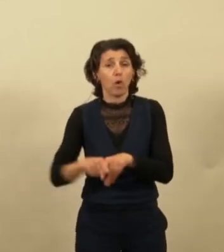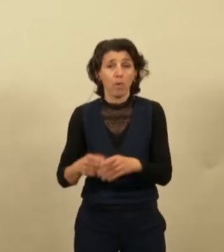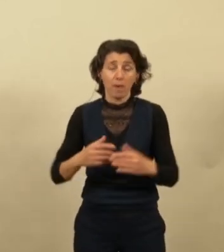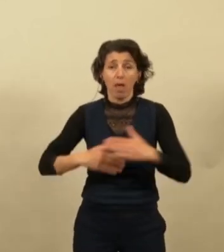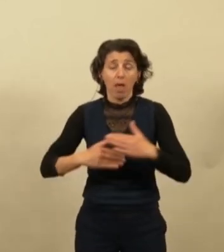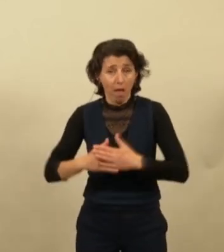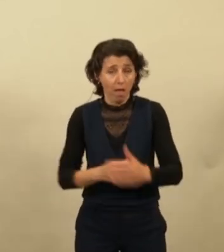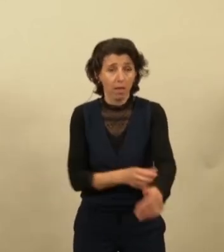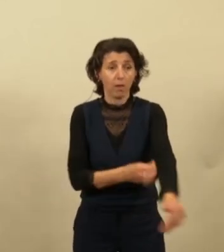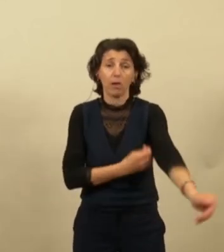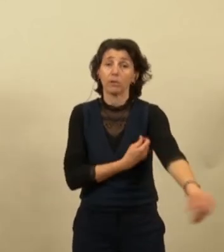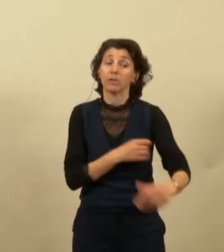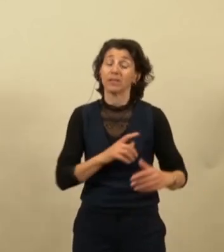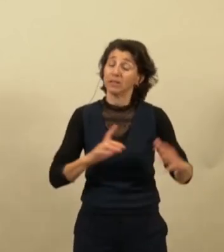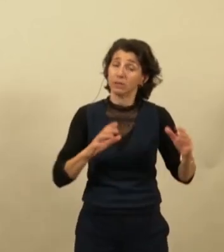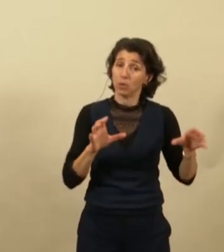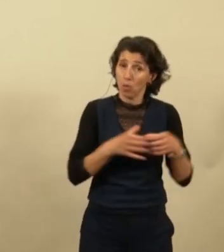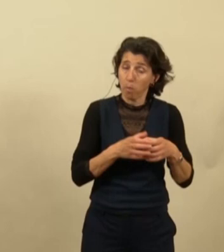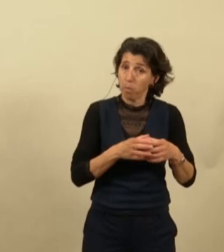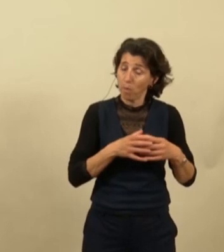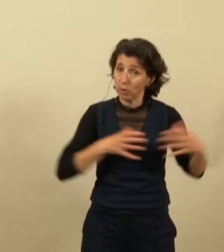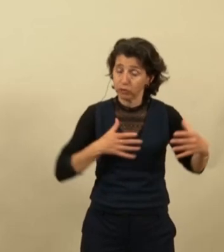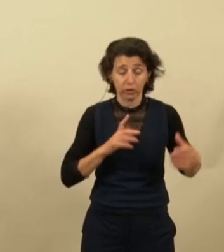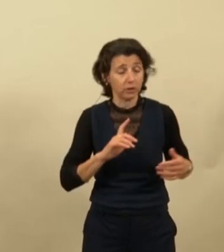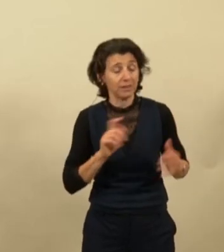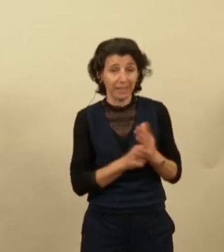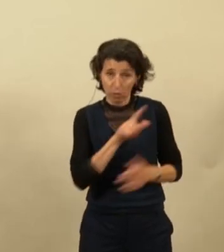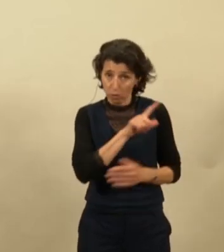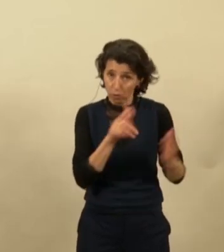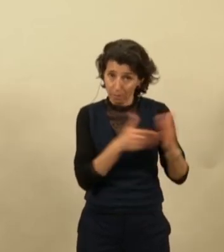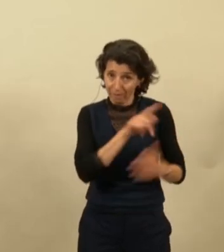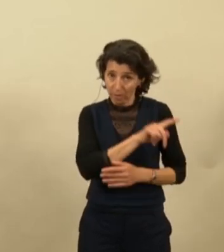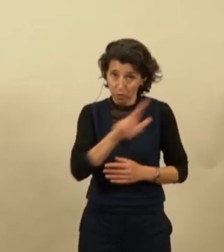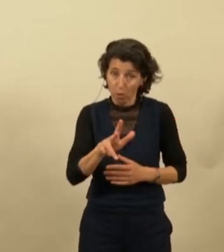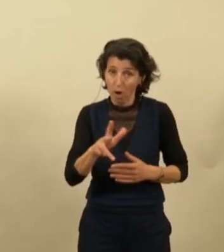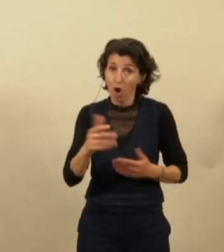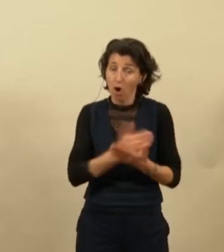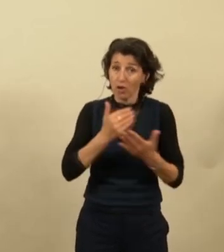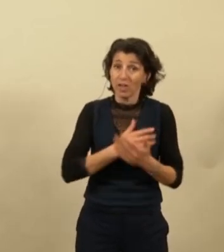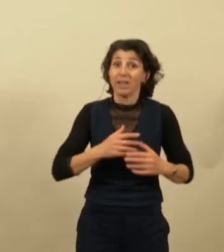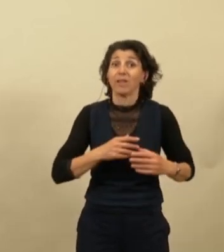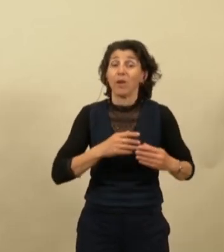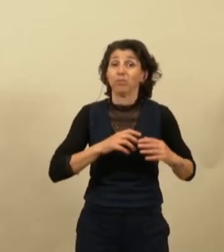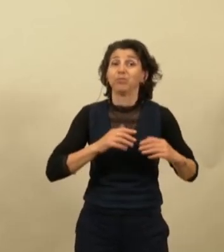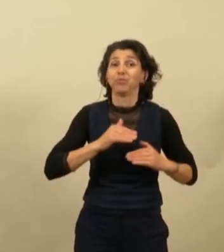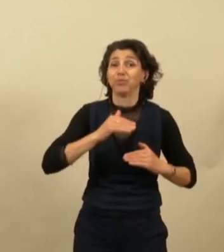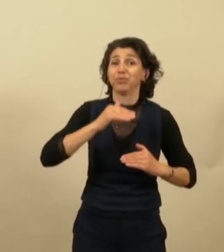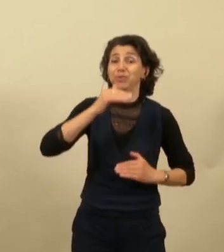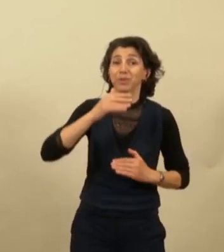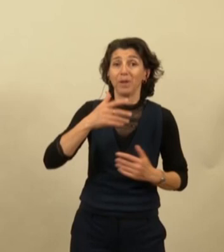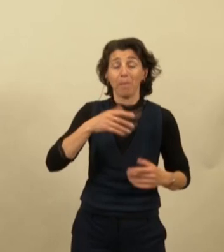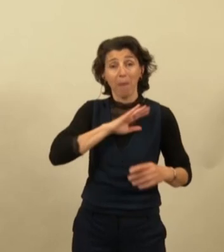en 2023 d'augmenter les recettes non seulement en cherchant à vendre l'outil historique du logement social